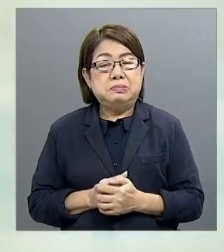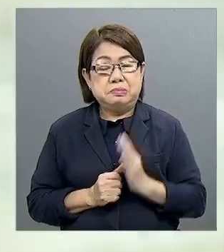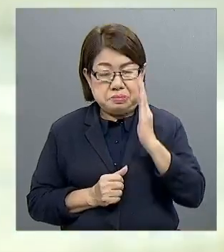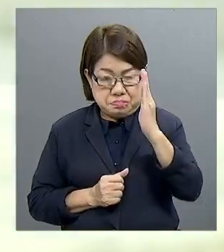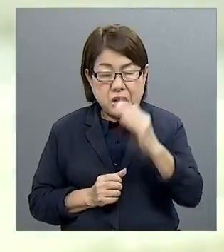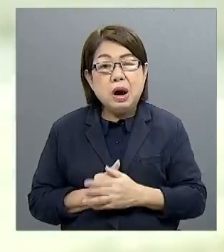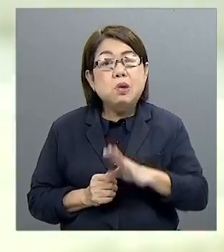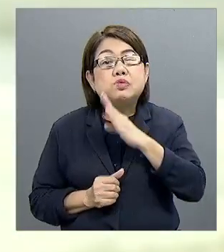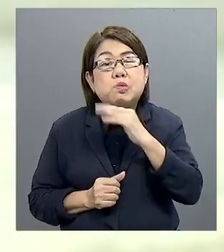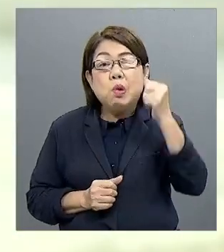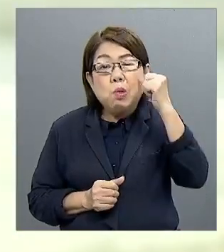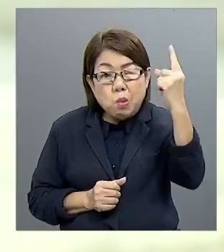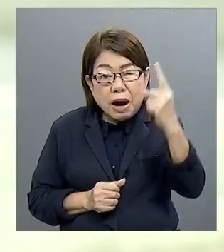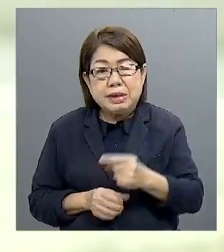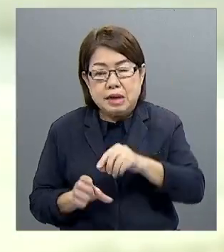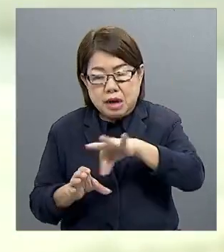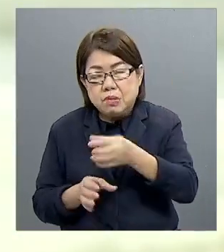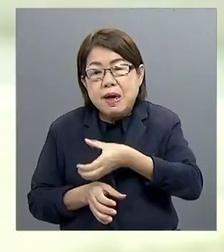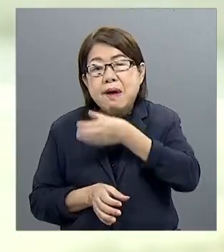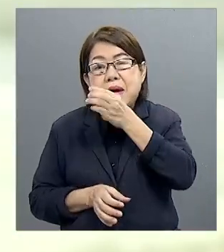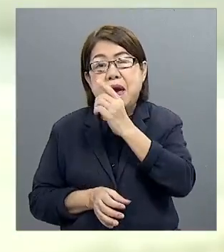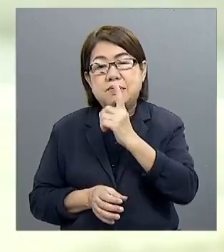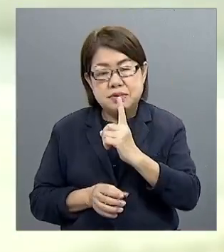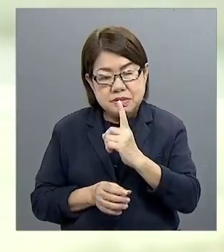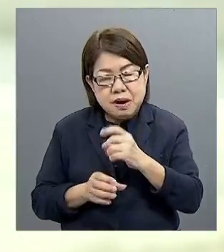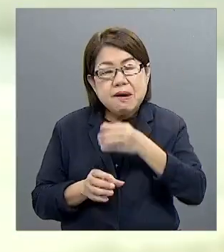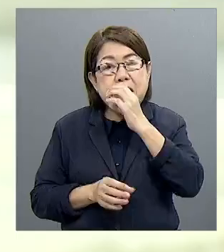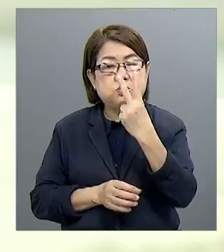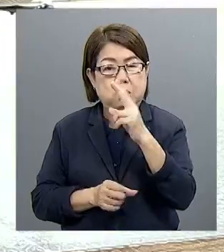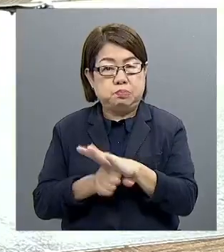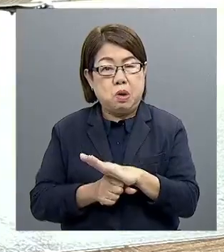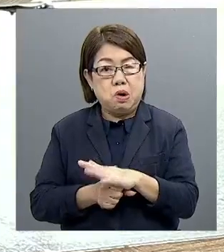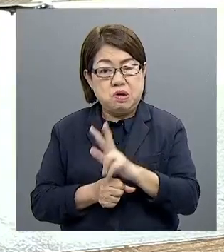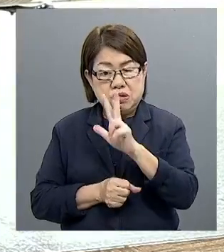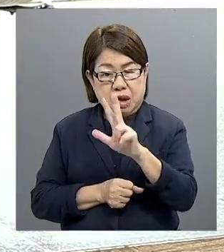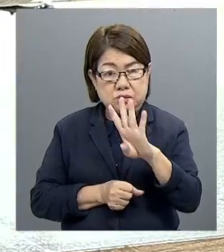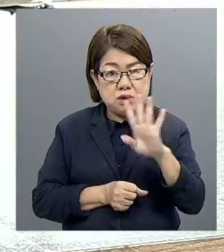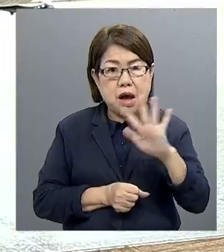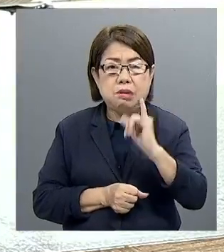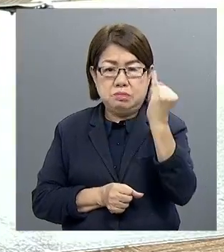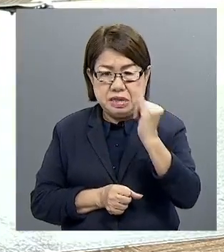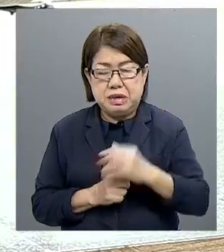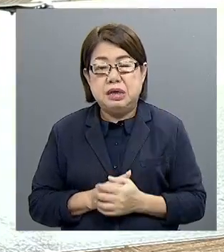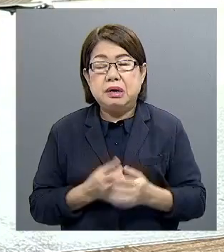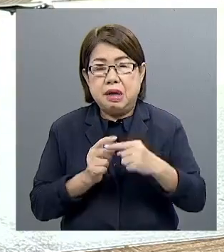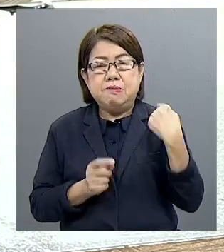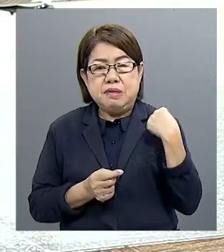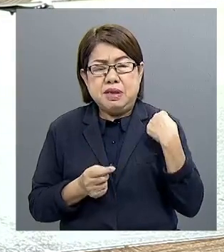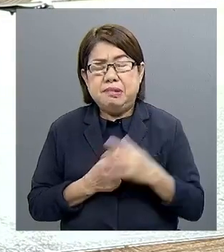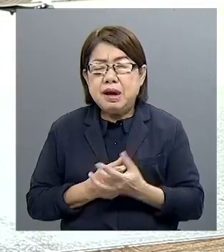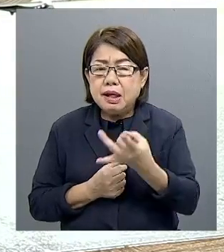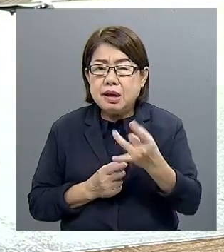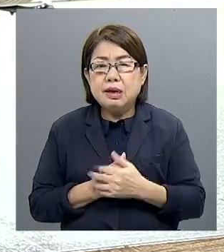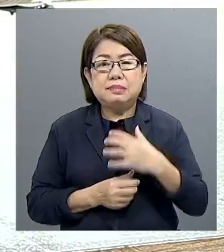ไม่ค่อยโอ ไม่โอเคละ ใช่ครับอย่างน้อยสัก 1-2 แก้วได้ครับคุณผู้ชมฮ ะ ได้อยู่แต่มีเครื่องดื่มอีกอย่างนึงครับที่กำลังจะแนะนำเลยว่